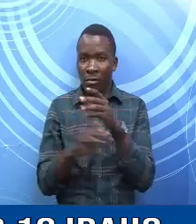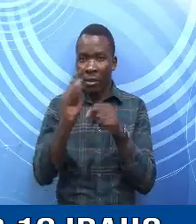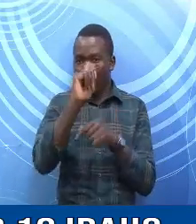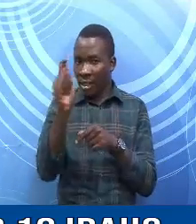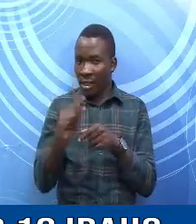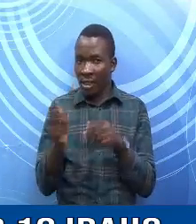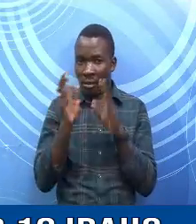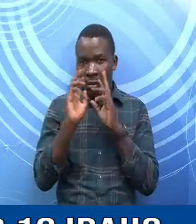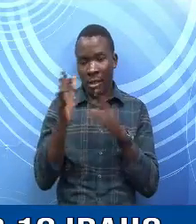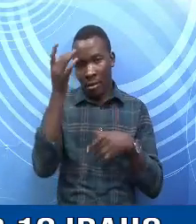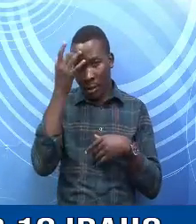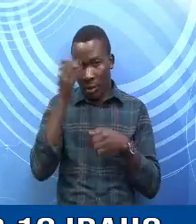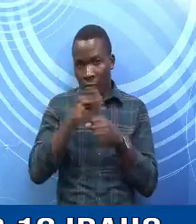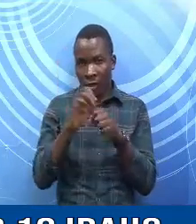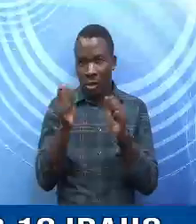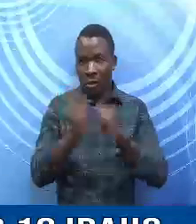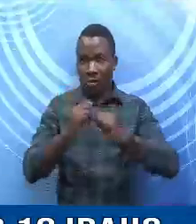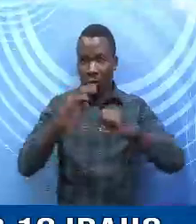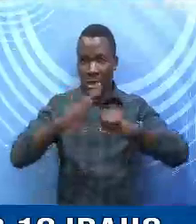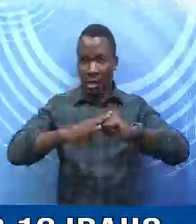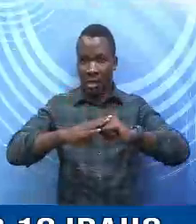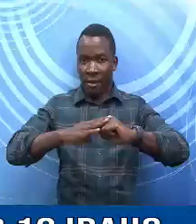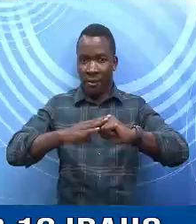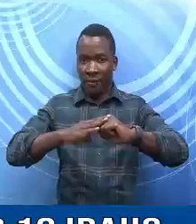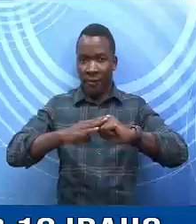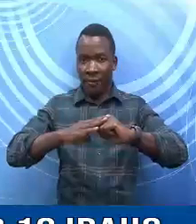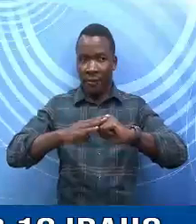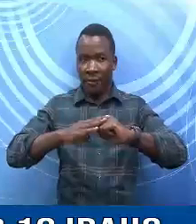baranduye COVID-19.